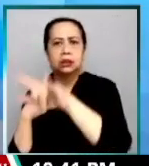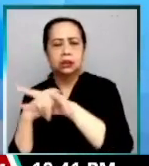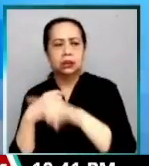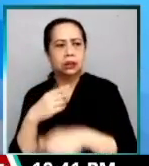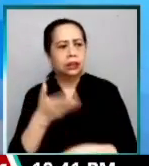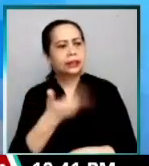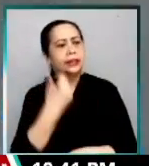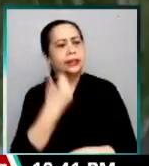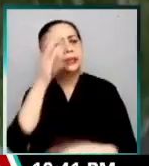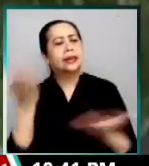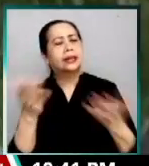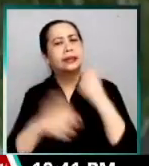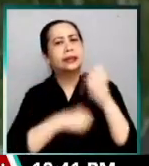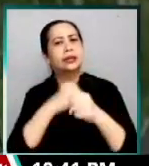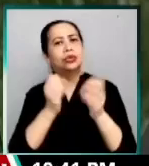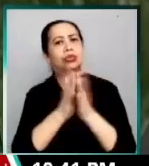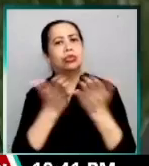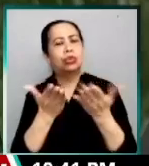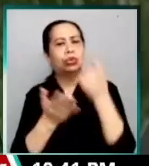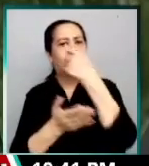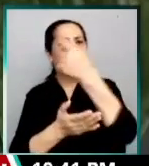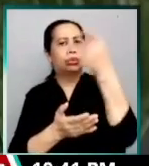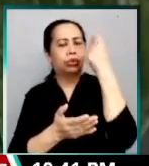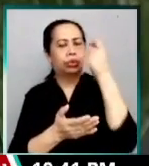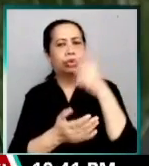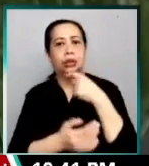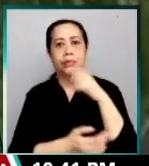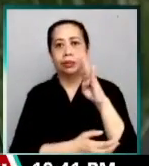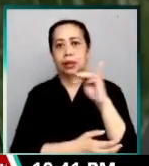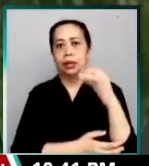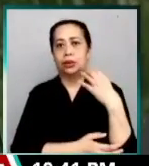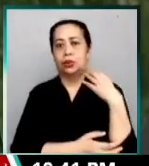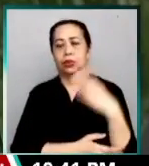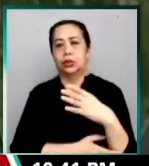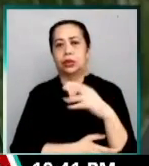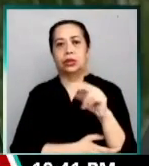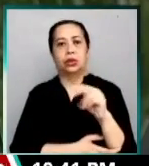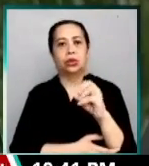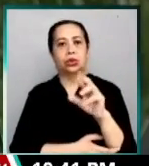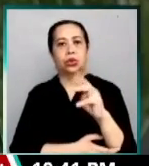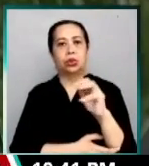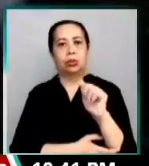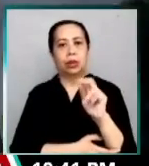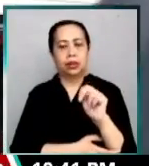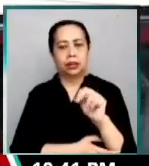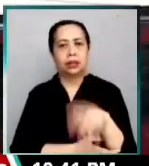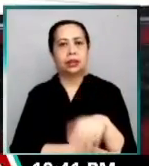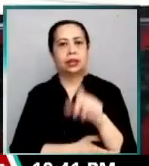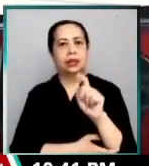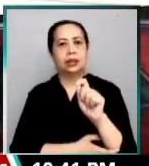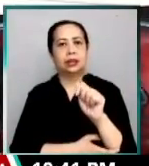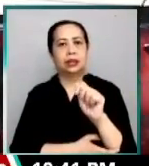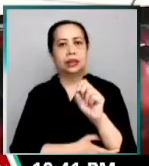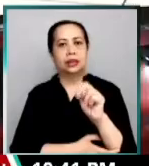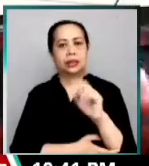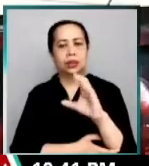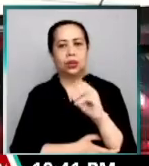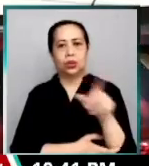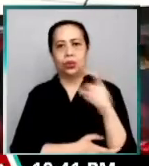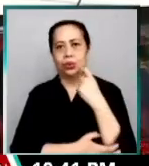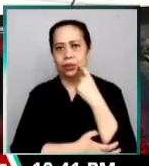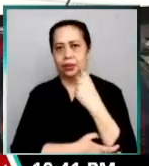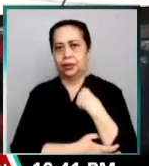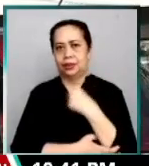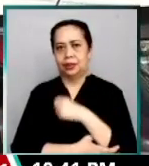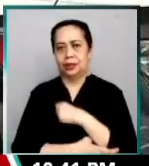yearbook. Sinabi yan ni Bureau of Immigration Commissioner Norman Tancinco sa Senate hearing kanina. Sinabi naman ng